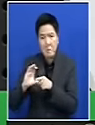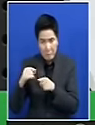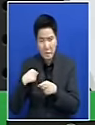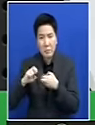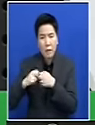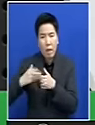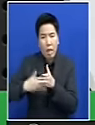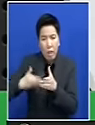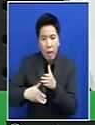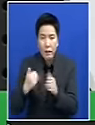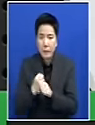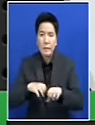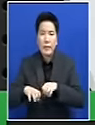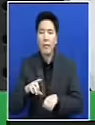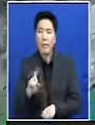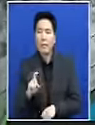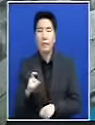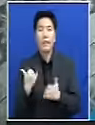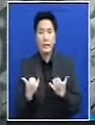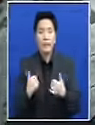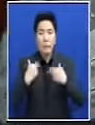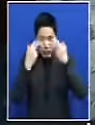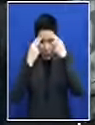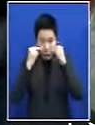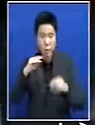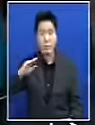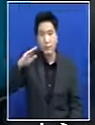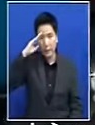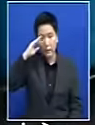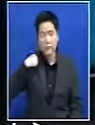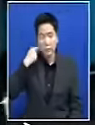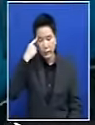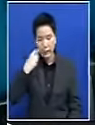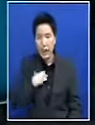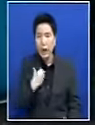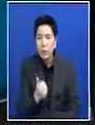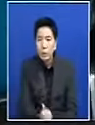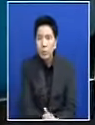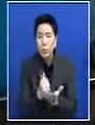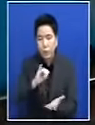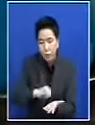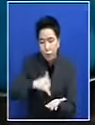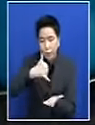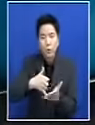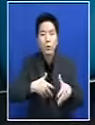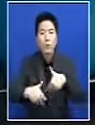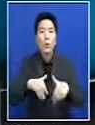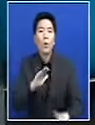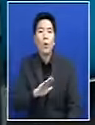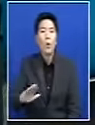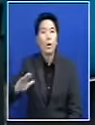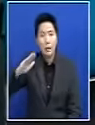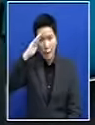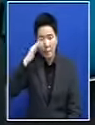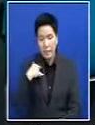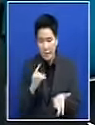ติดขัดไม่สามารถดำเนินการต่อไปได้ครับนายกรัฐมนตรีมีแนวคิดที่จะไปฟื้นฟูกองทุนชุมชนทหารด้วย